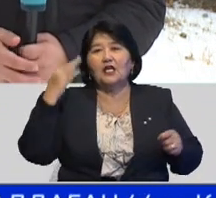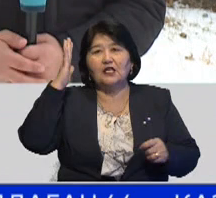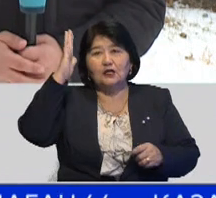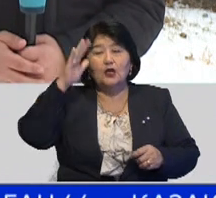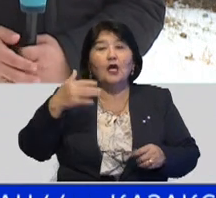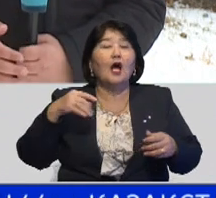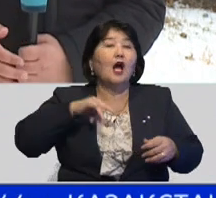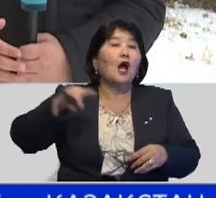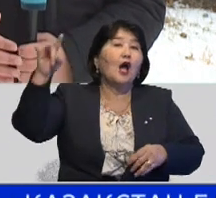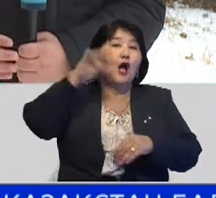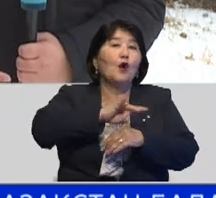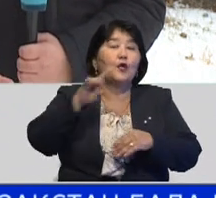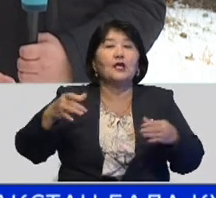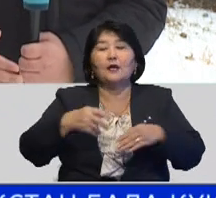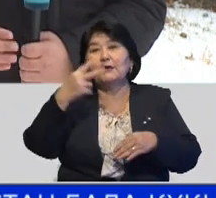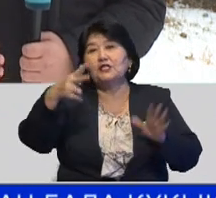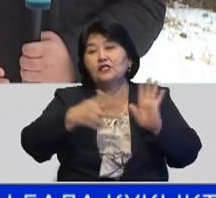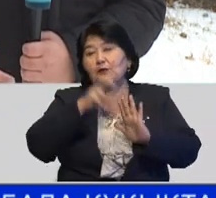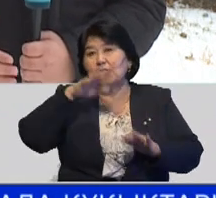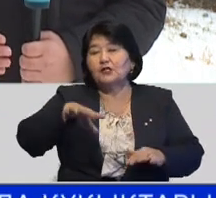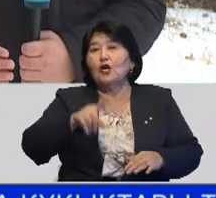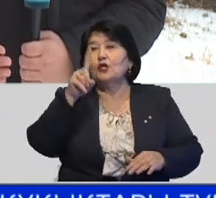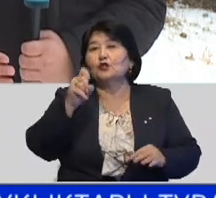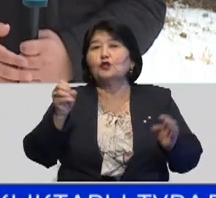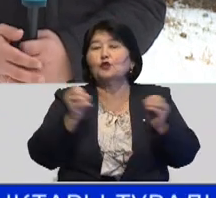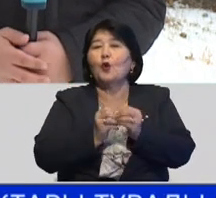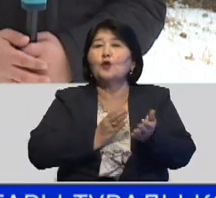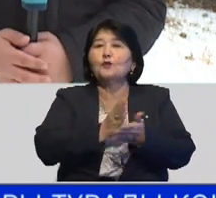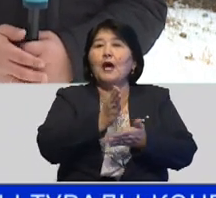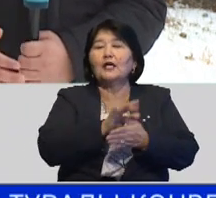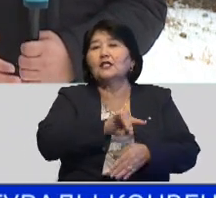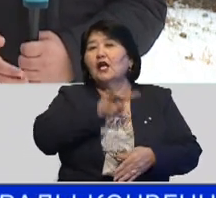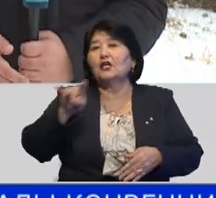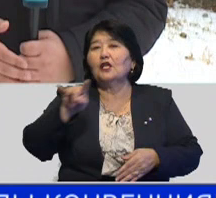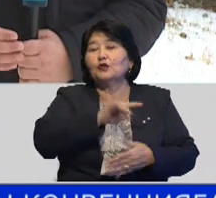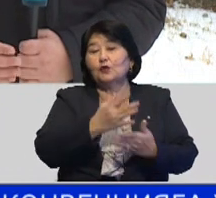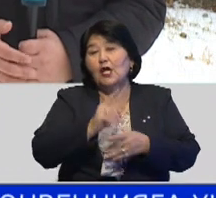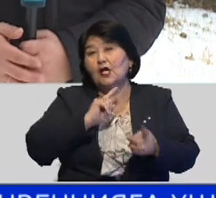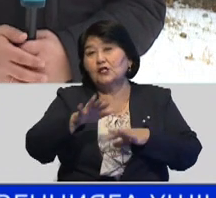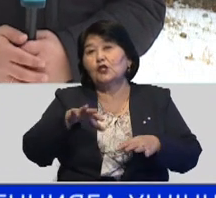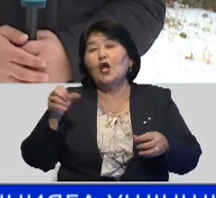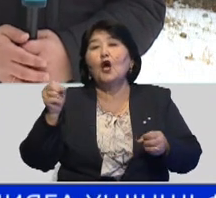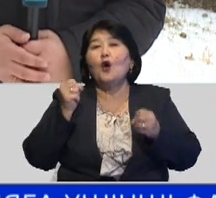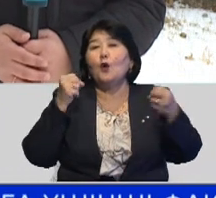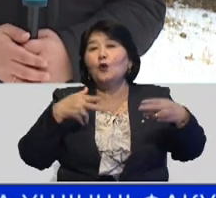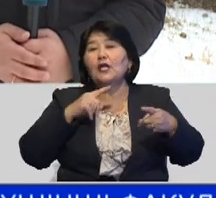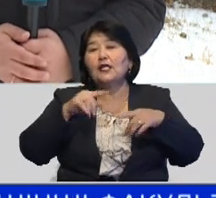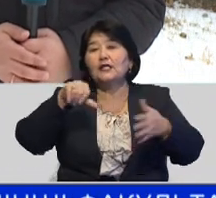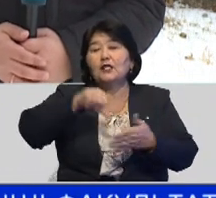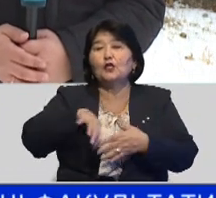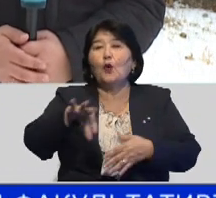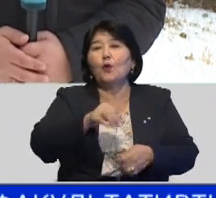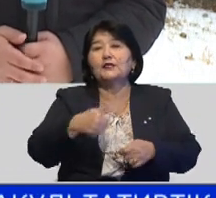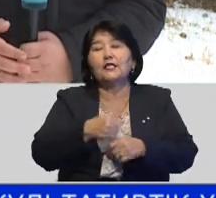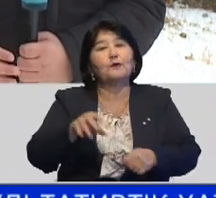әуе компаниялары 28 елмен 110 бағытта рейстер орындап отыр. Жиында онлайн режимде қатысқан облыс әкімі